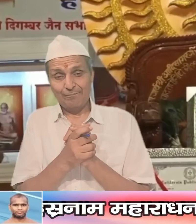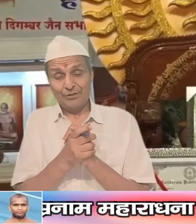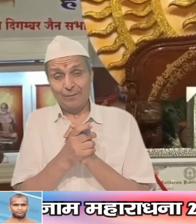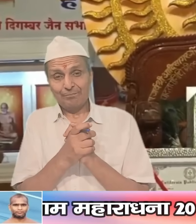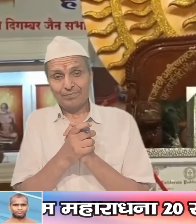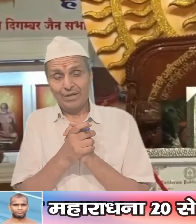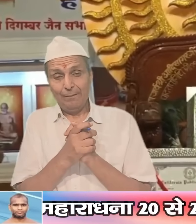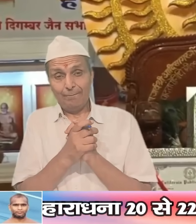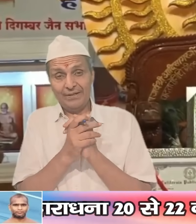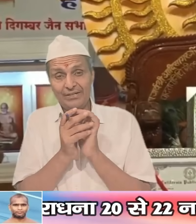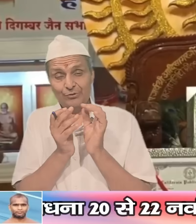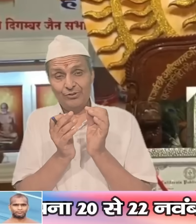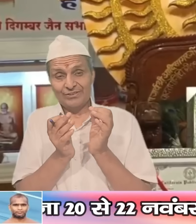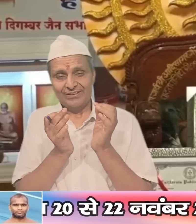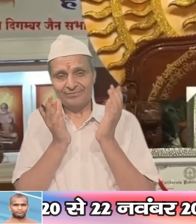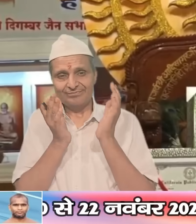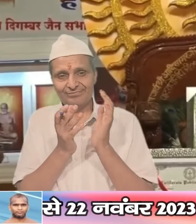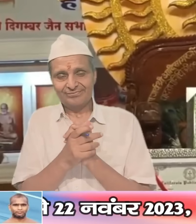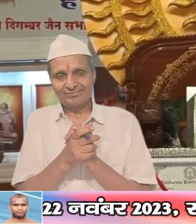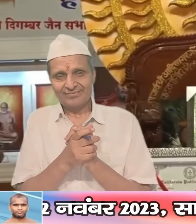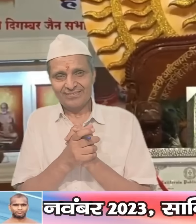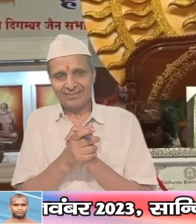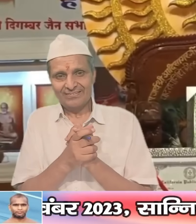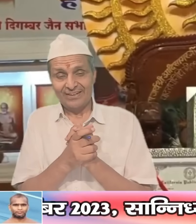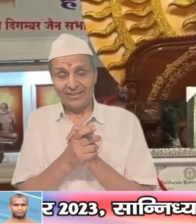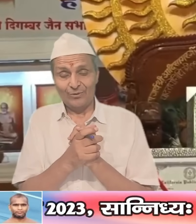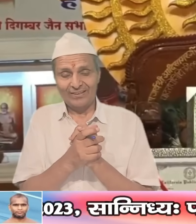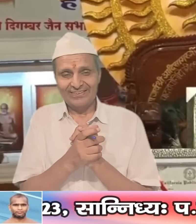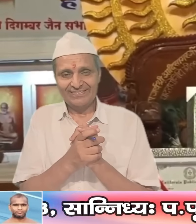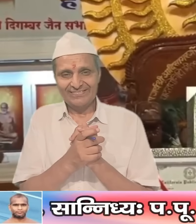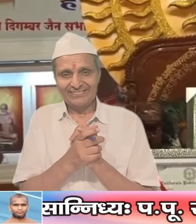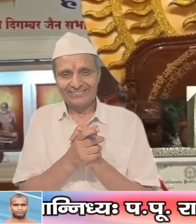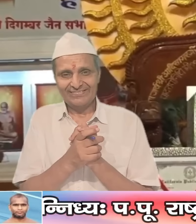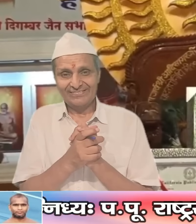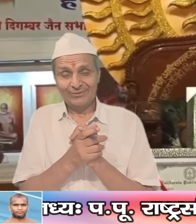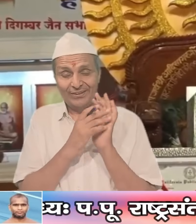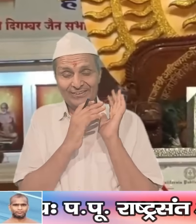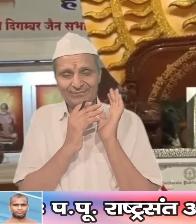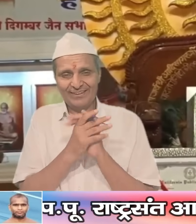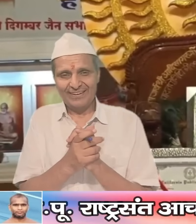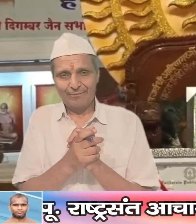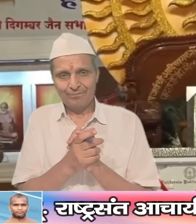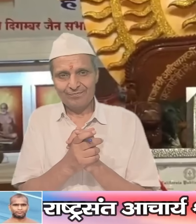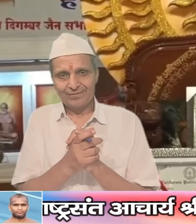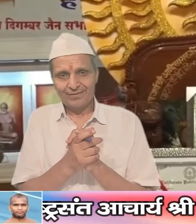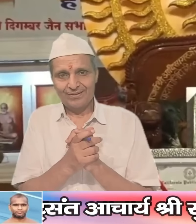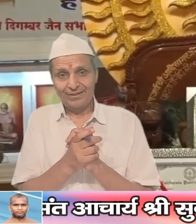नहीं था। जी हाँ, ब्रिटिश यूनिवर्सिटी के कल लोग आए थे, जो दृश्य आप देख रहे